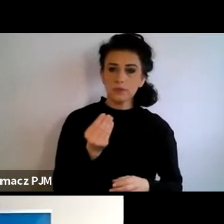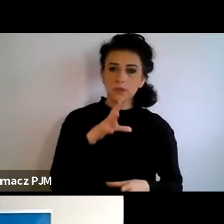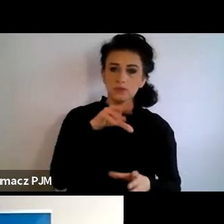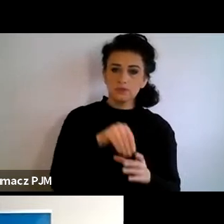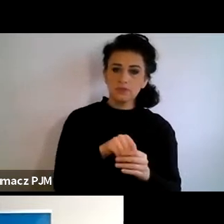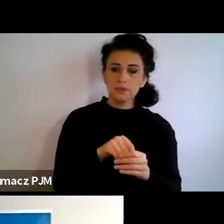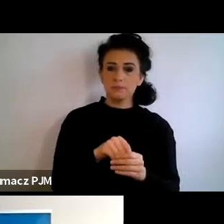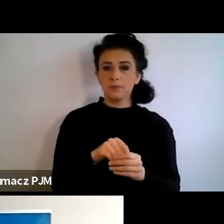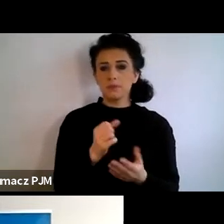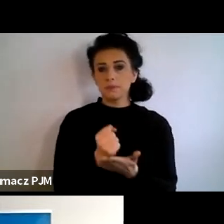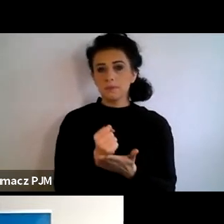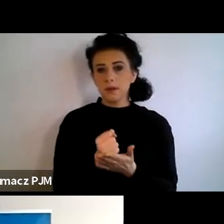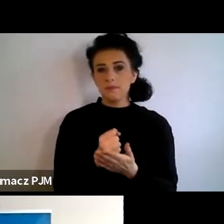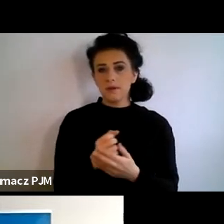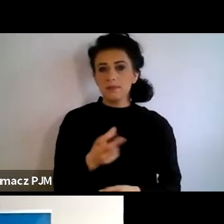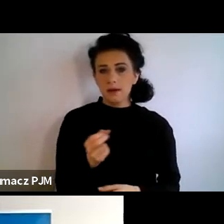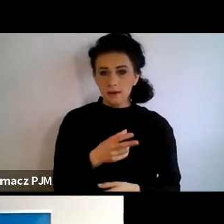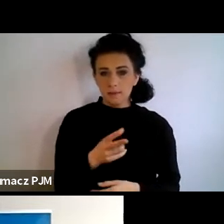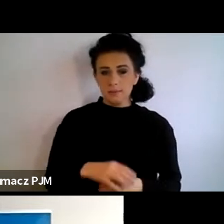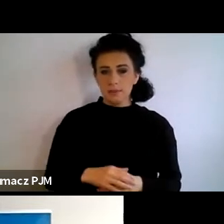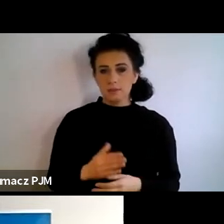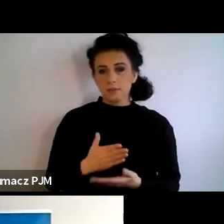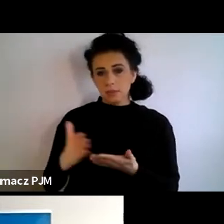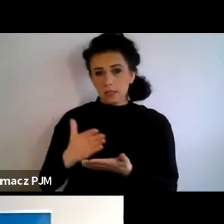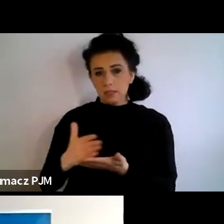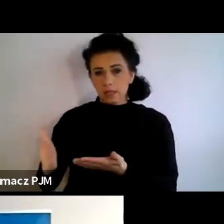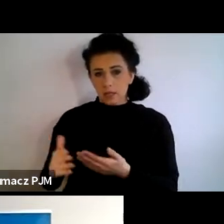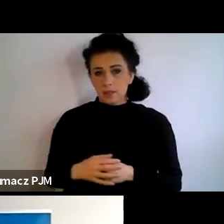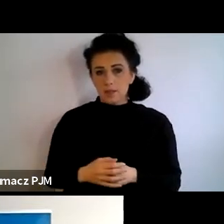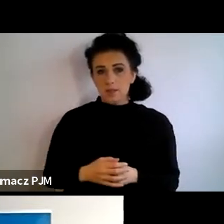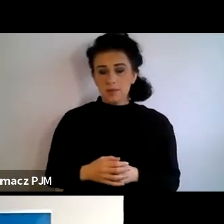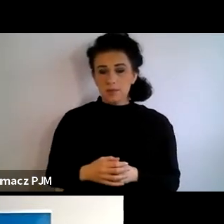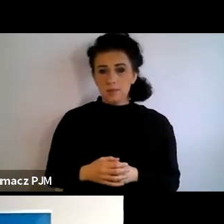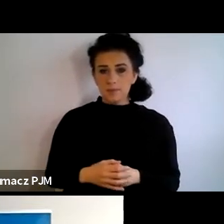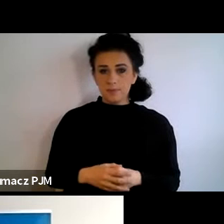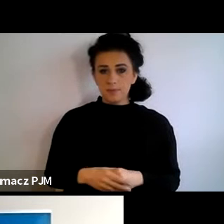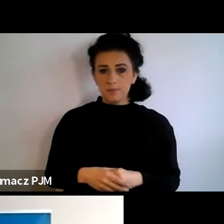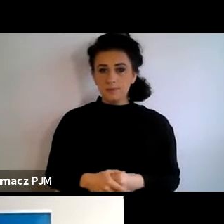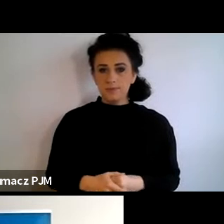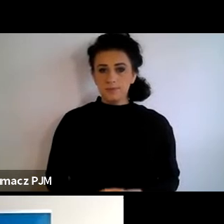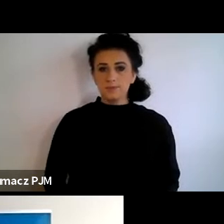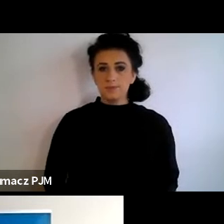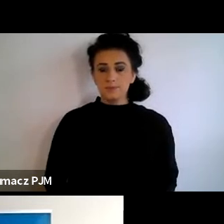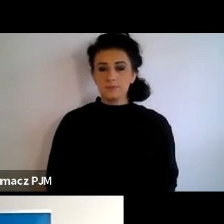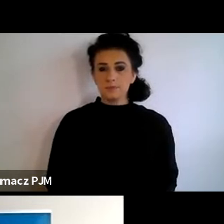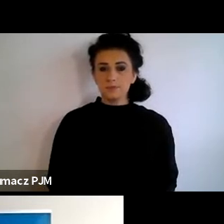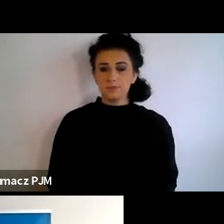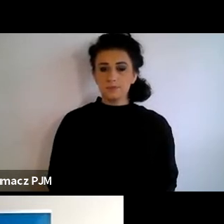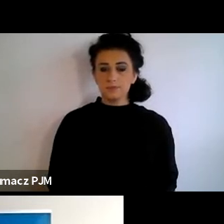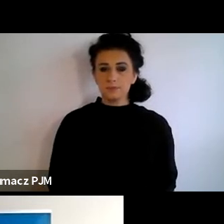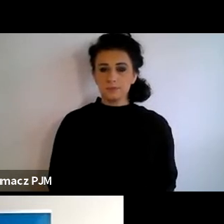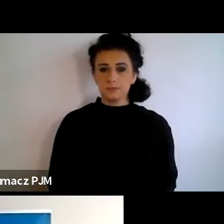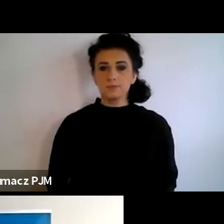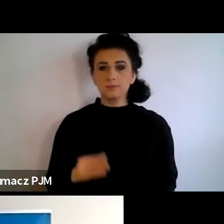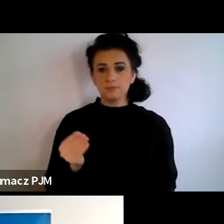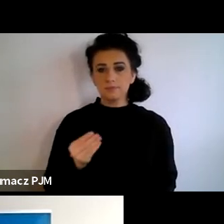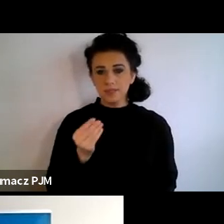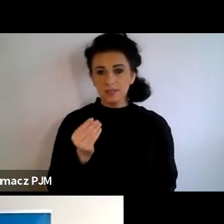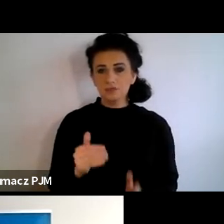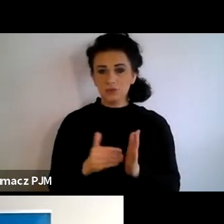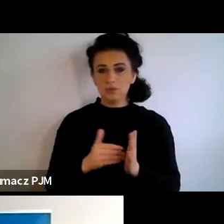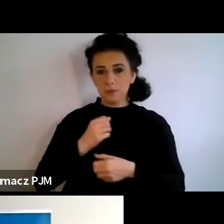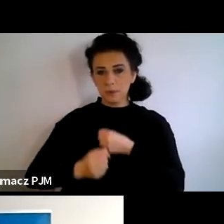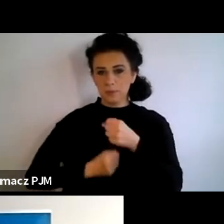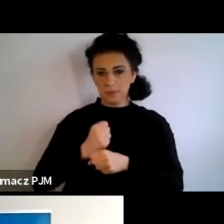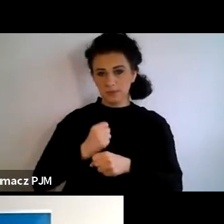kwestia napisów i tak dalej, no to nie są jeszcze rzeczy, które są na tyle dobrze zaimplementowane, że można było z nich